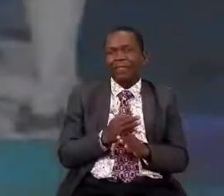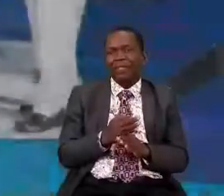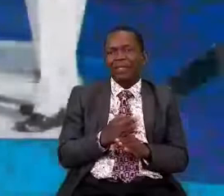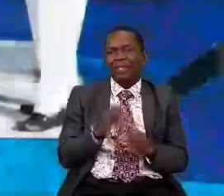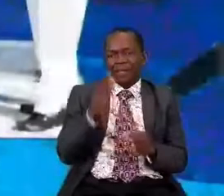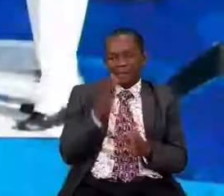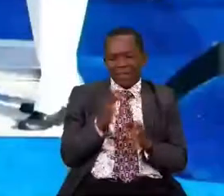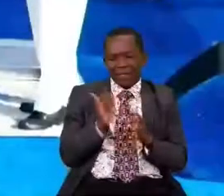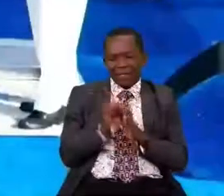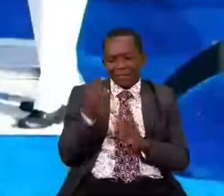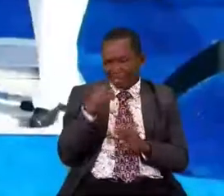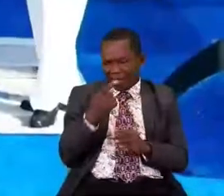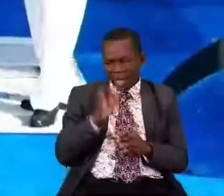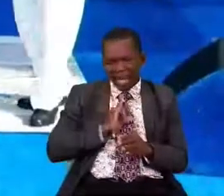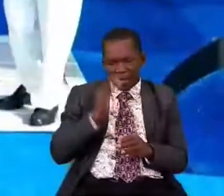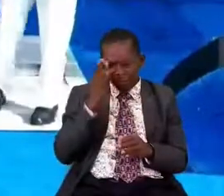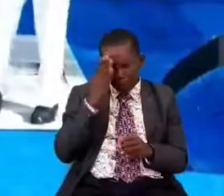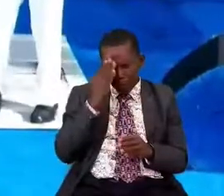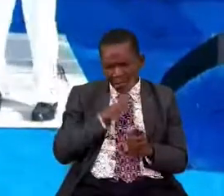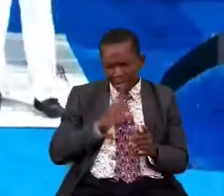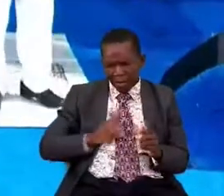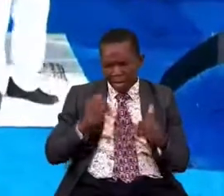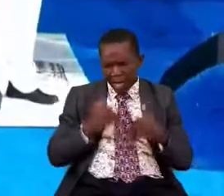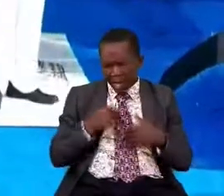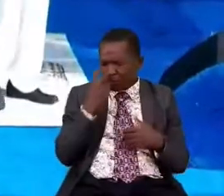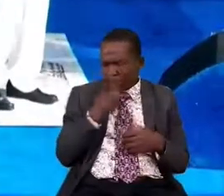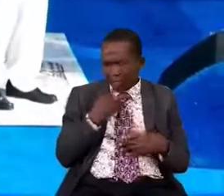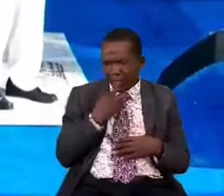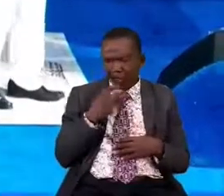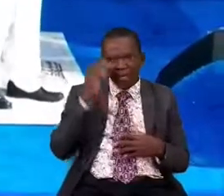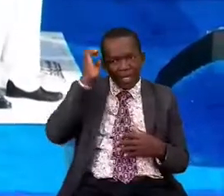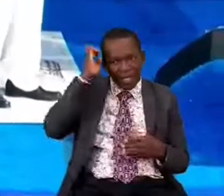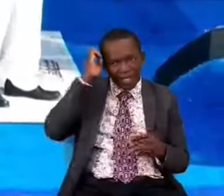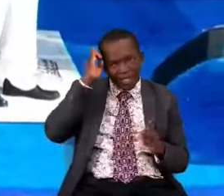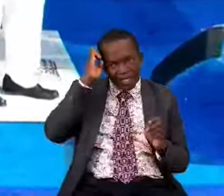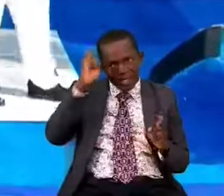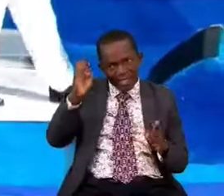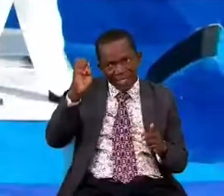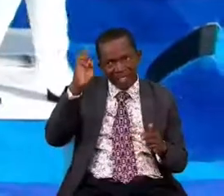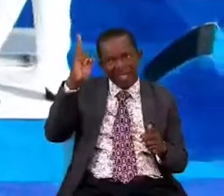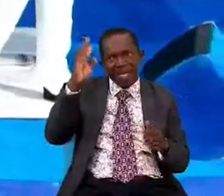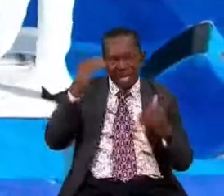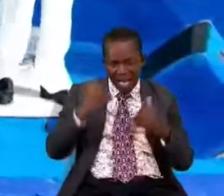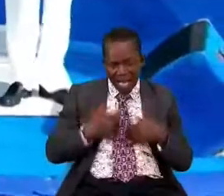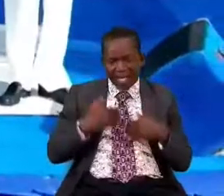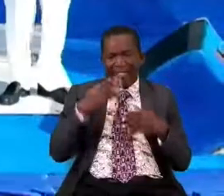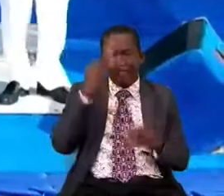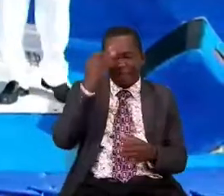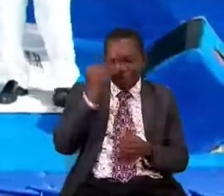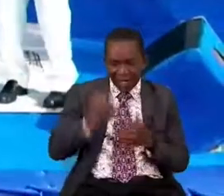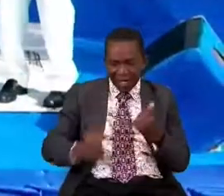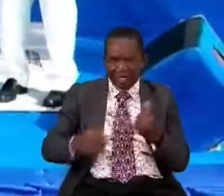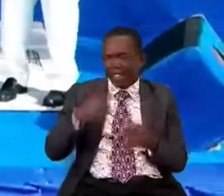mot. Et parce qu'il a le dernier mot, ce qu'il a dit sera. Ce